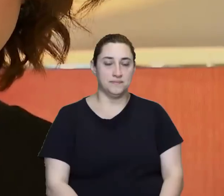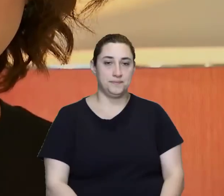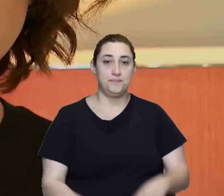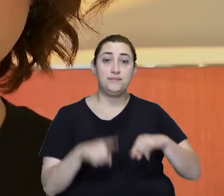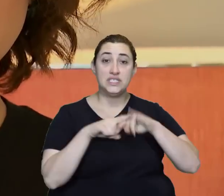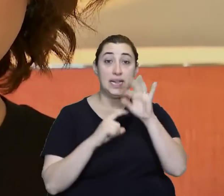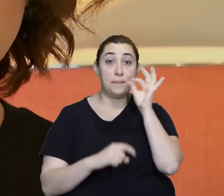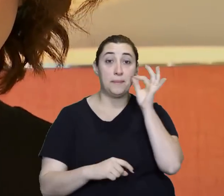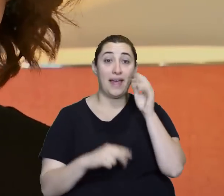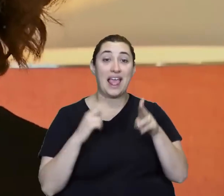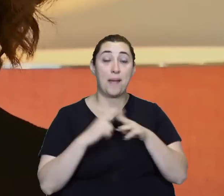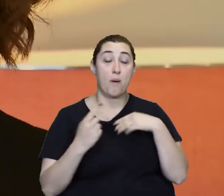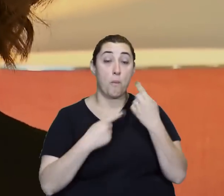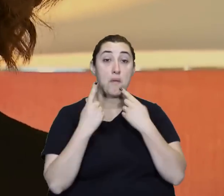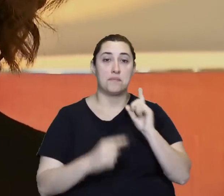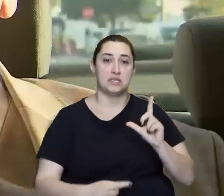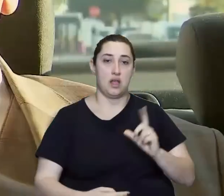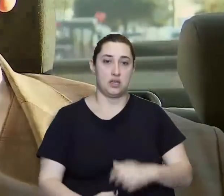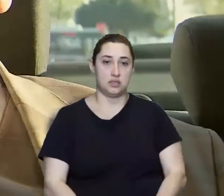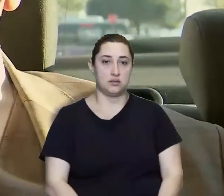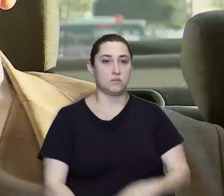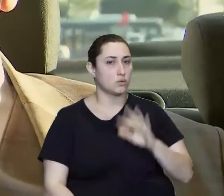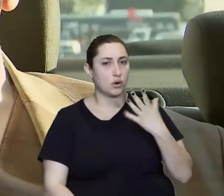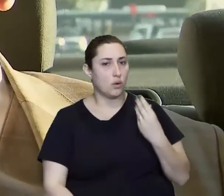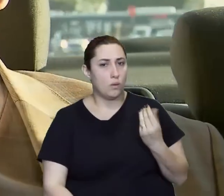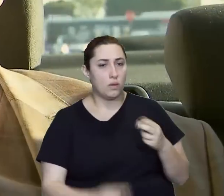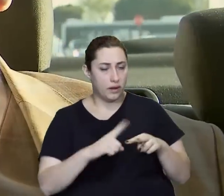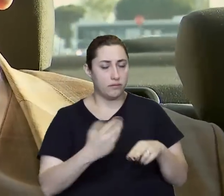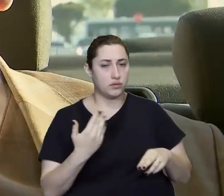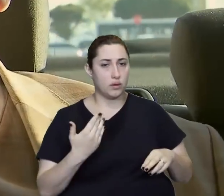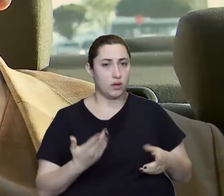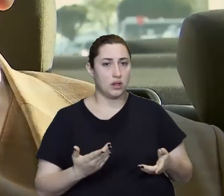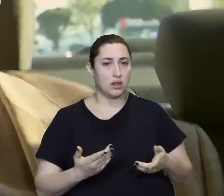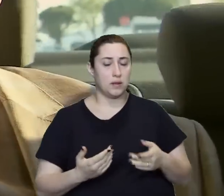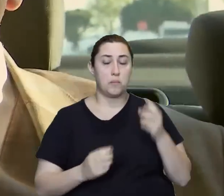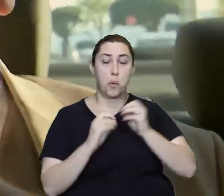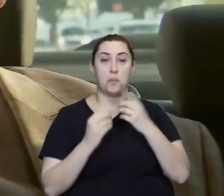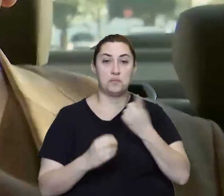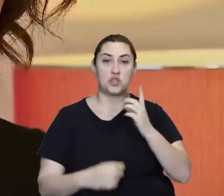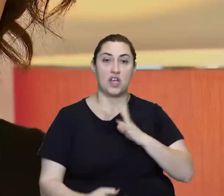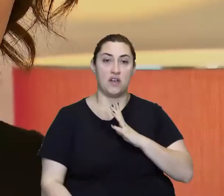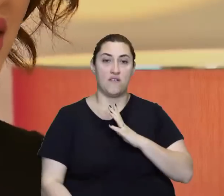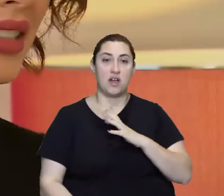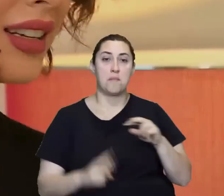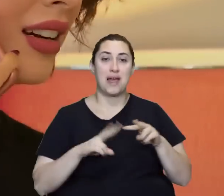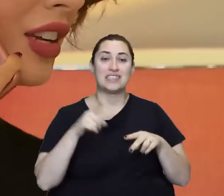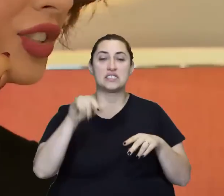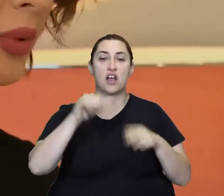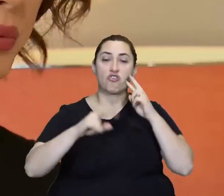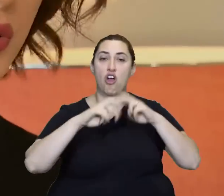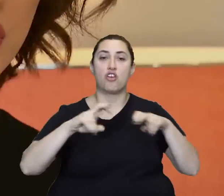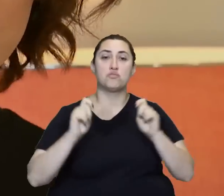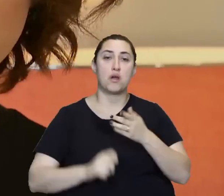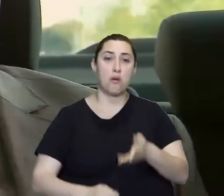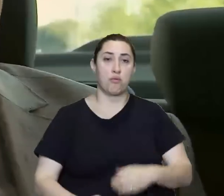Hilmi Bey, hemen konuşmamız lazım. Ne oldu yine Alev, söyle. Başımız dertte. Mert sizinle ilgili